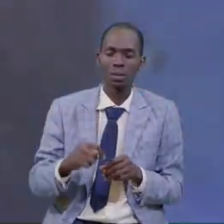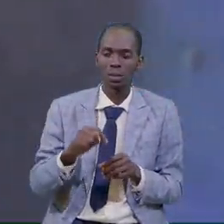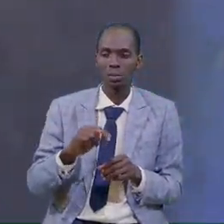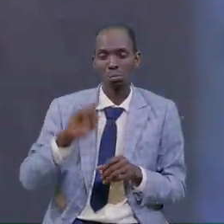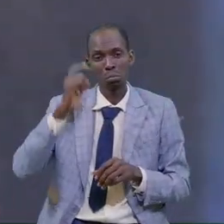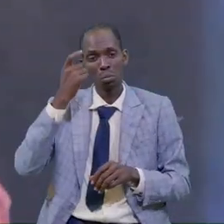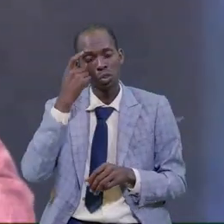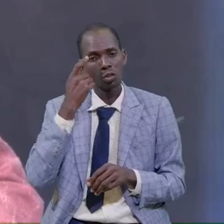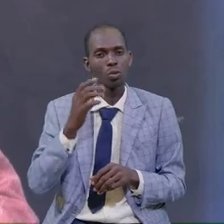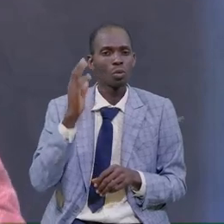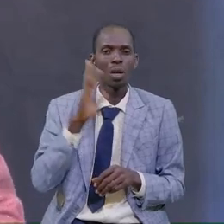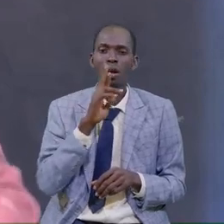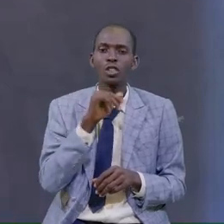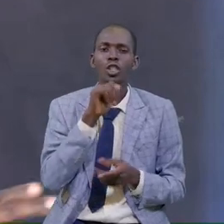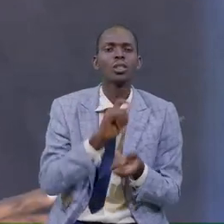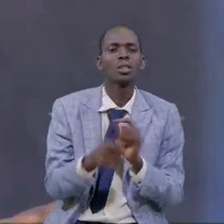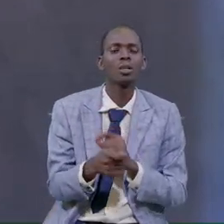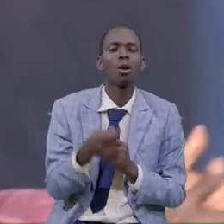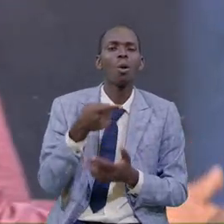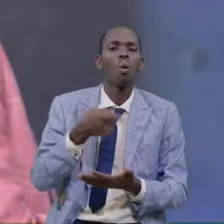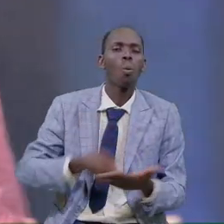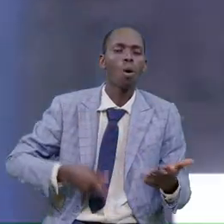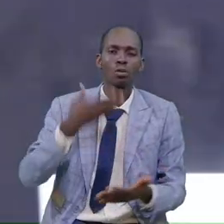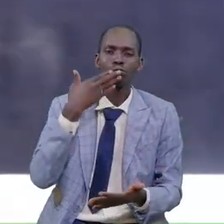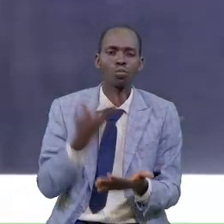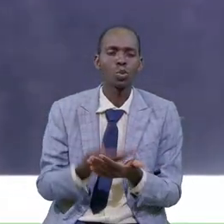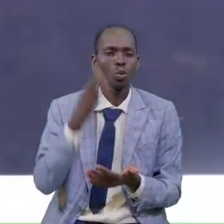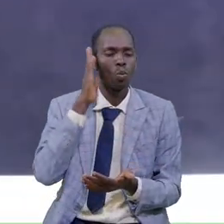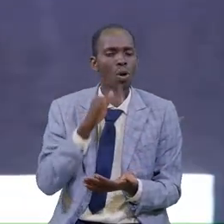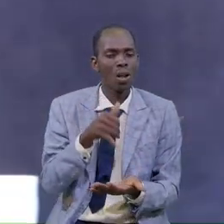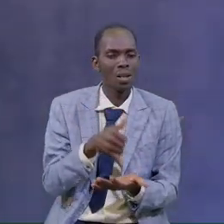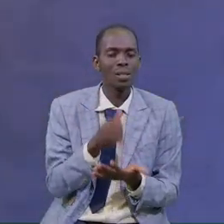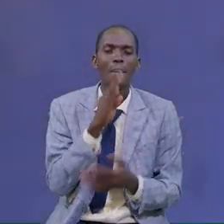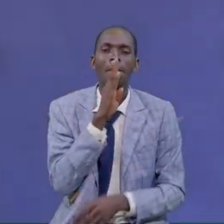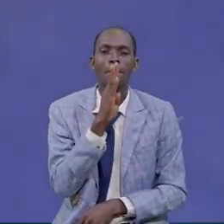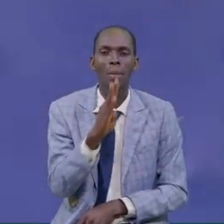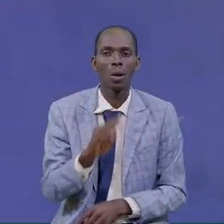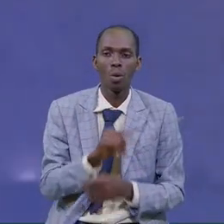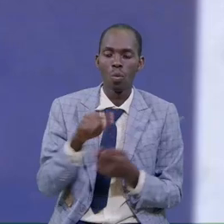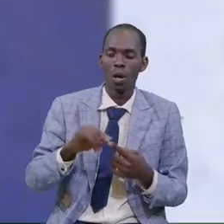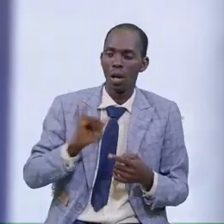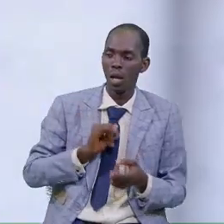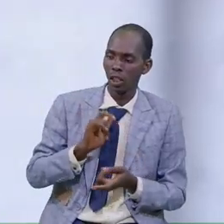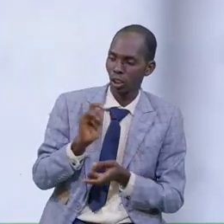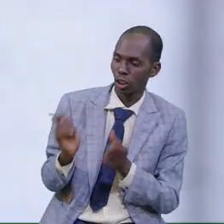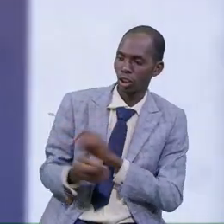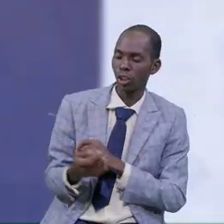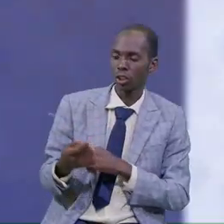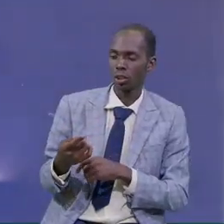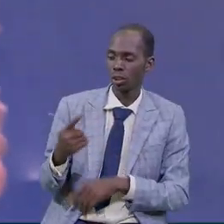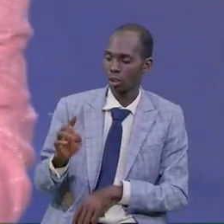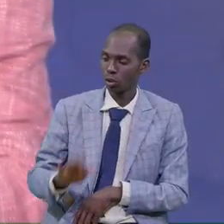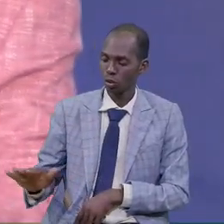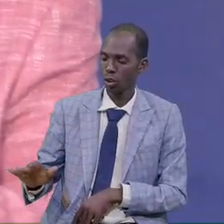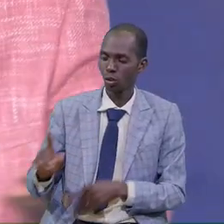quel bien sera fera-t-il à la société? Si je change les enfants pour être soumis et je ne